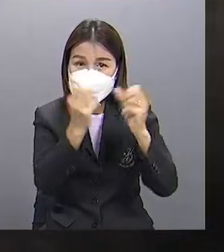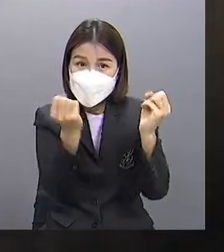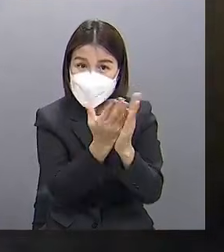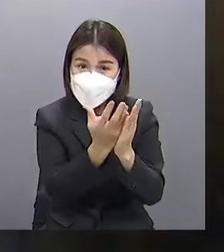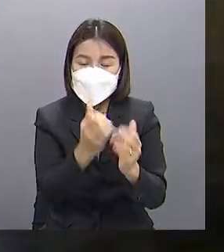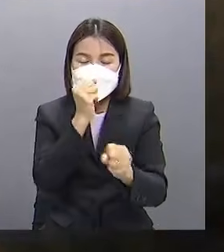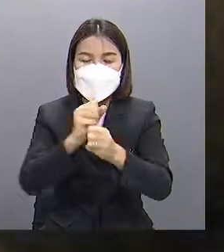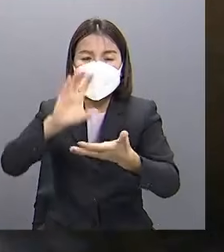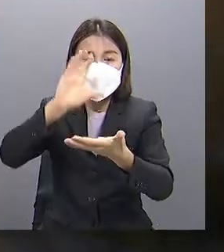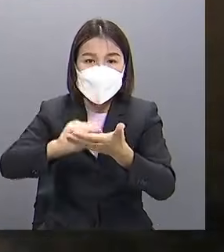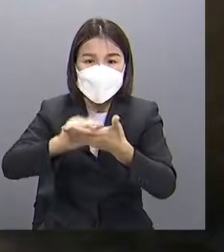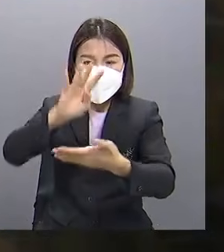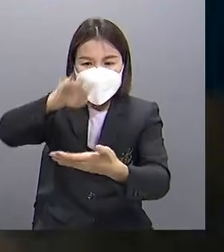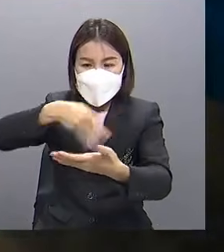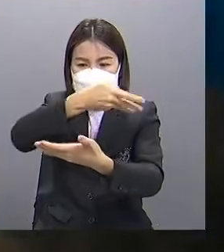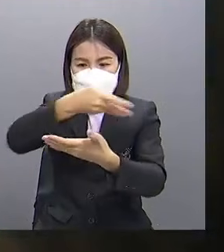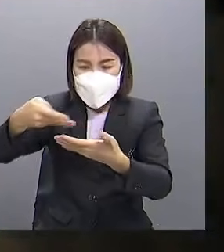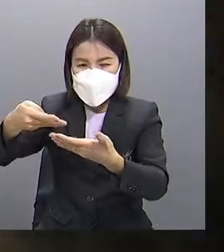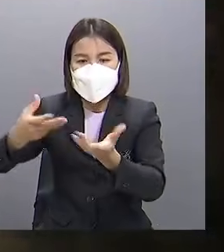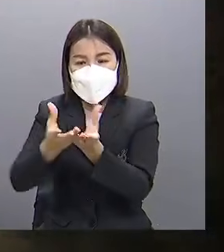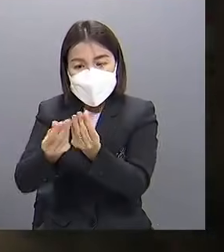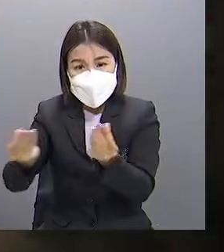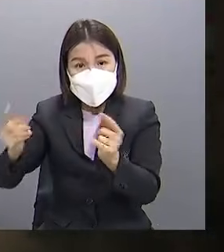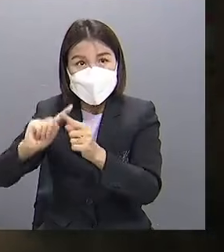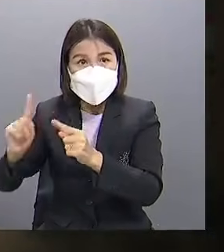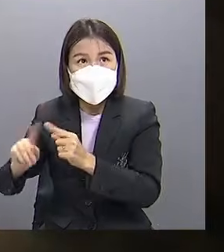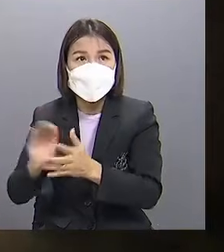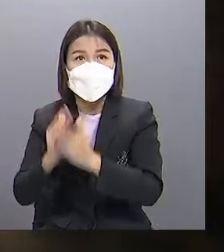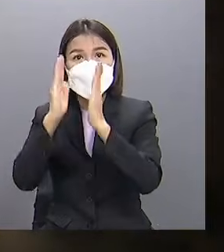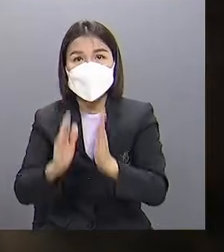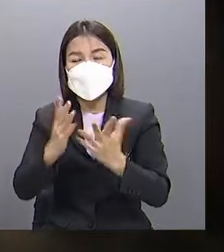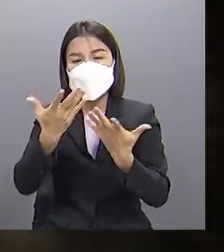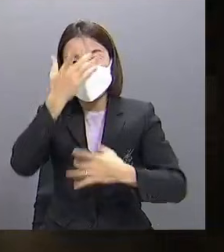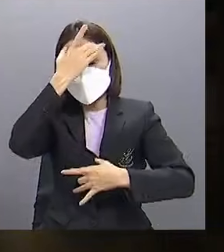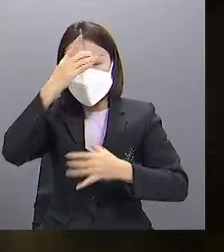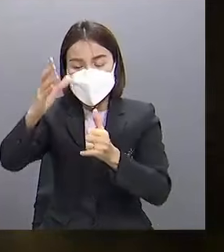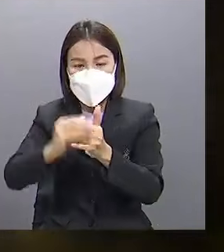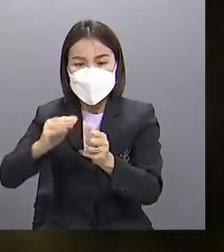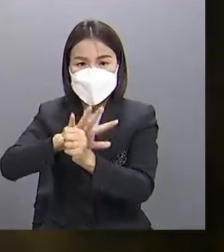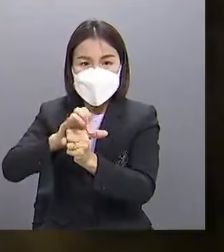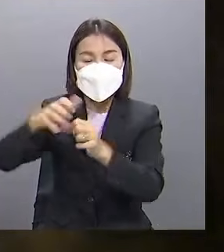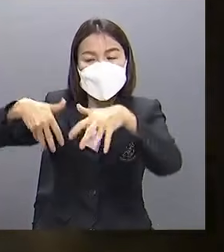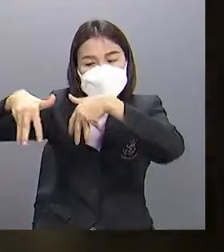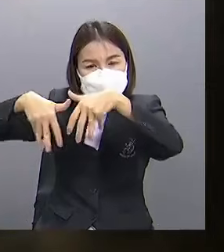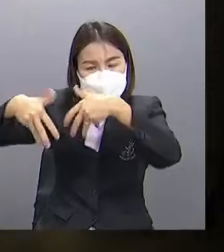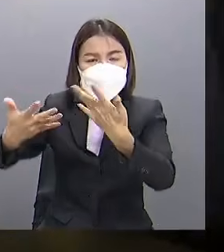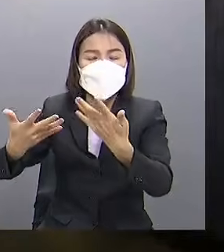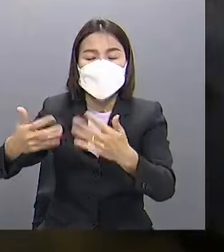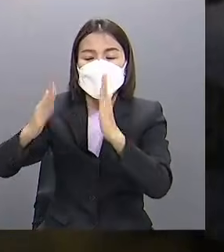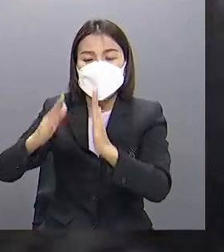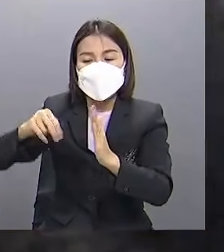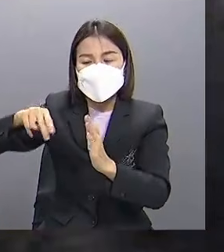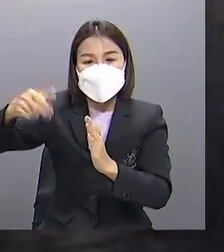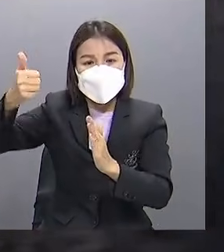ฐานกลุ่มเปราะบางคนป่วยติดเตียงตามบริบทของพื้นที่เพื่อลดความเสี่ยงในการเกิดภัยพิบั